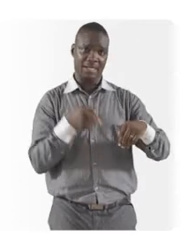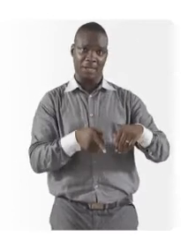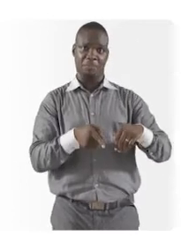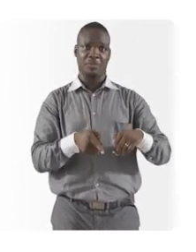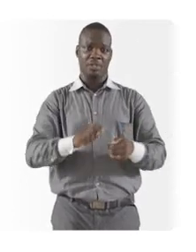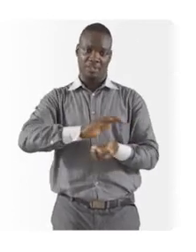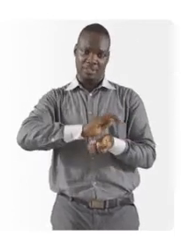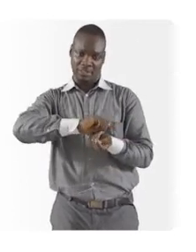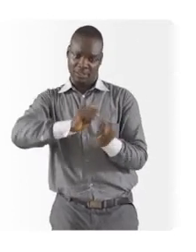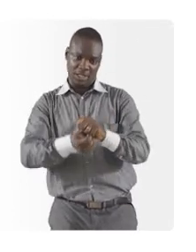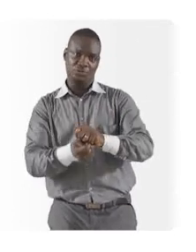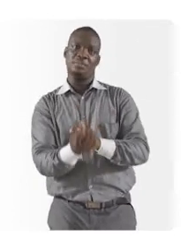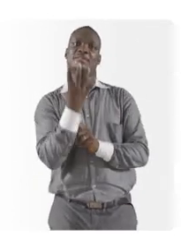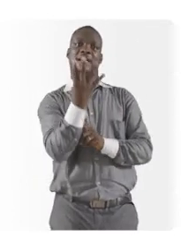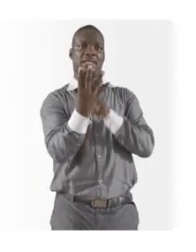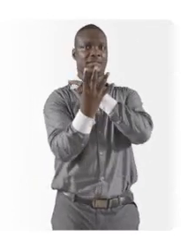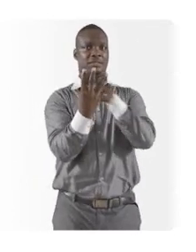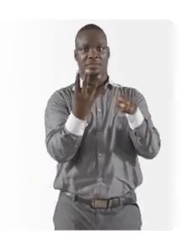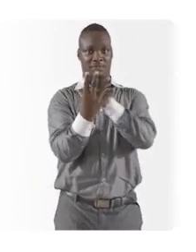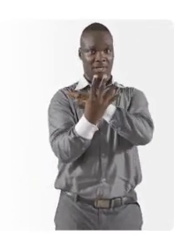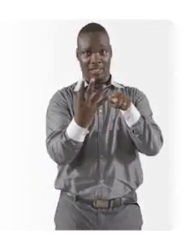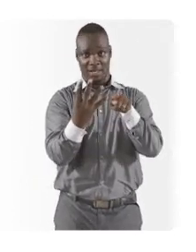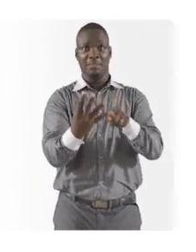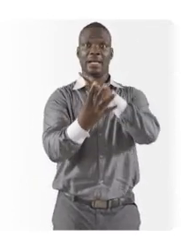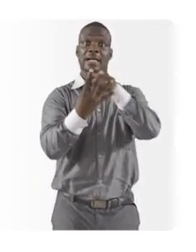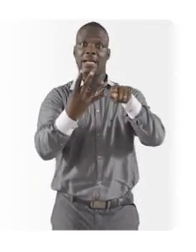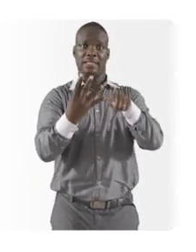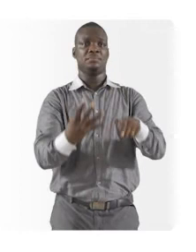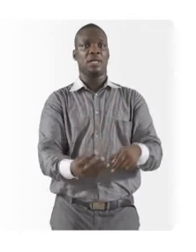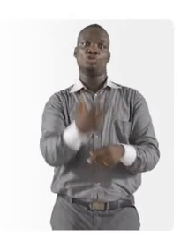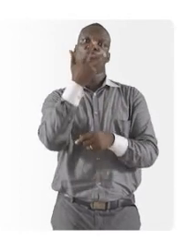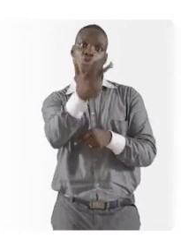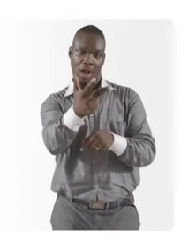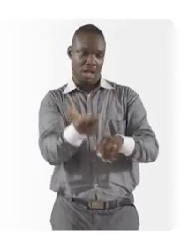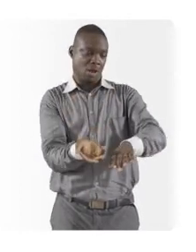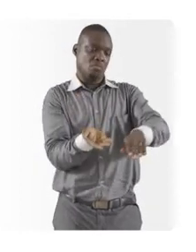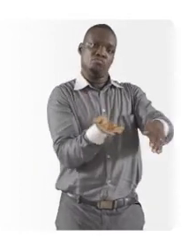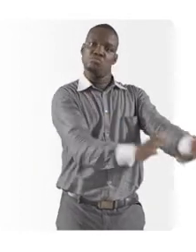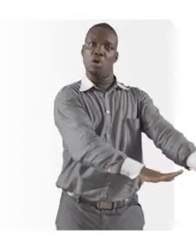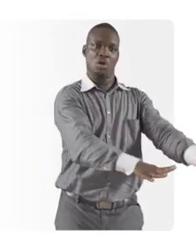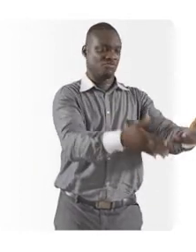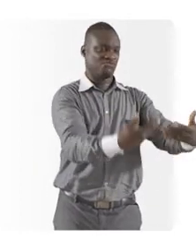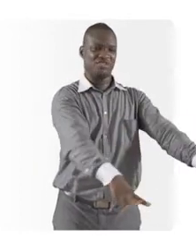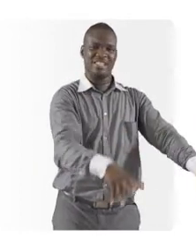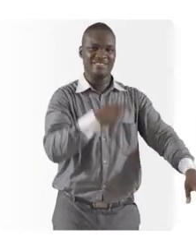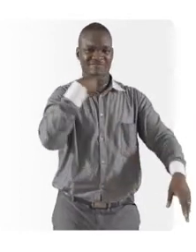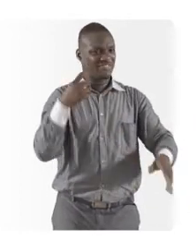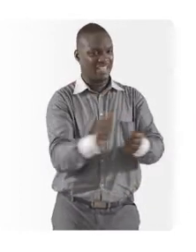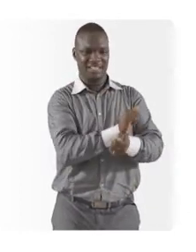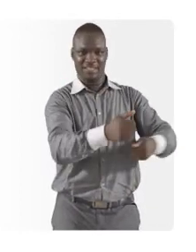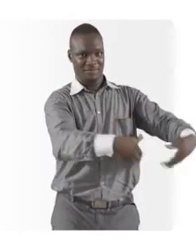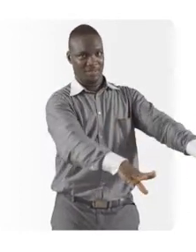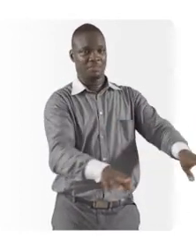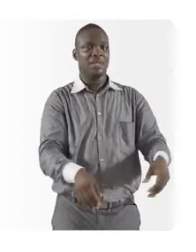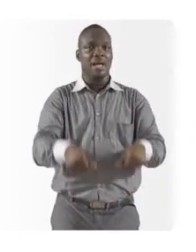4 macrospores haploïdes? Nous ne notons que 3 de ces macrospores situés du côté micropillaire